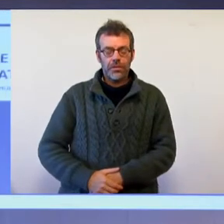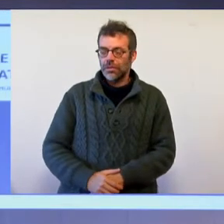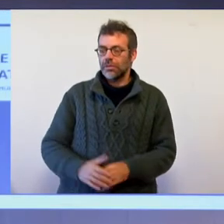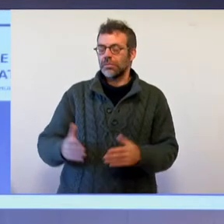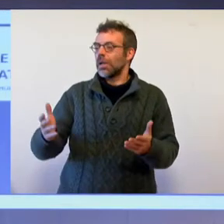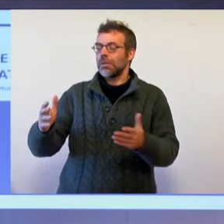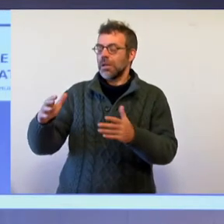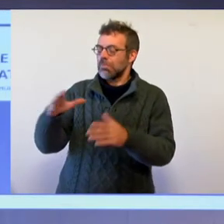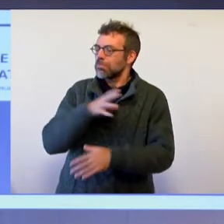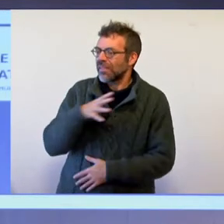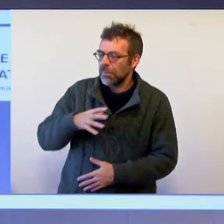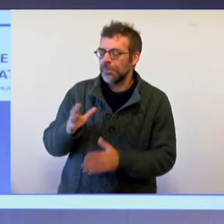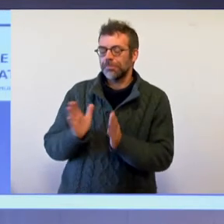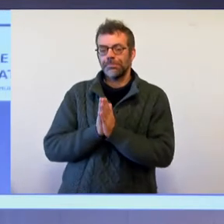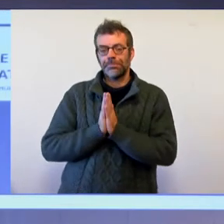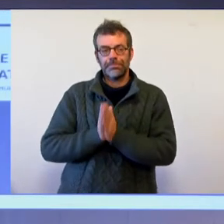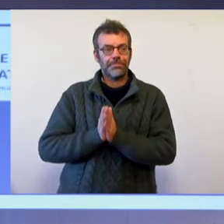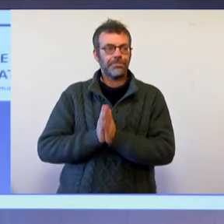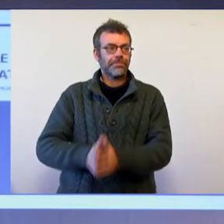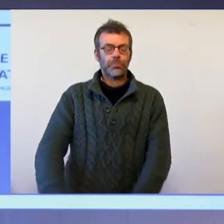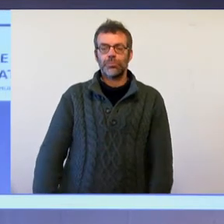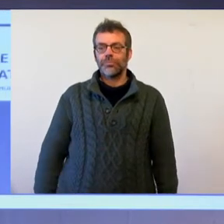Non mais madame. Mais.